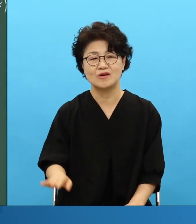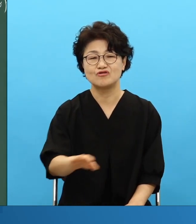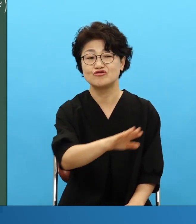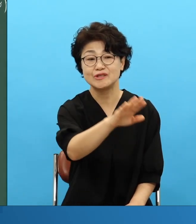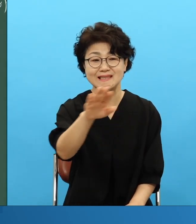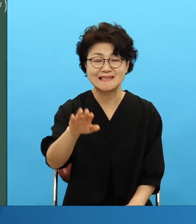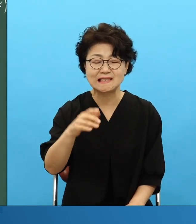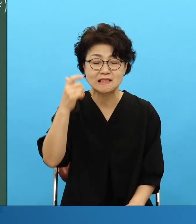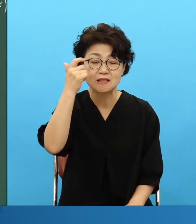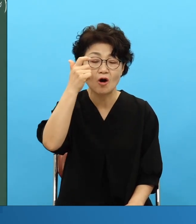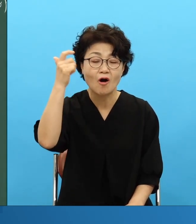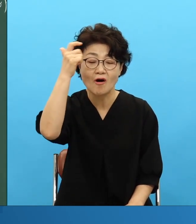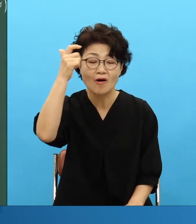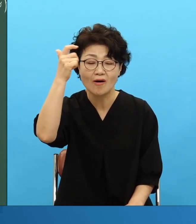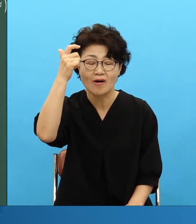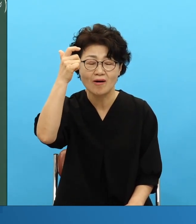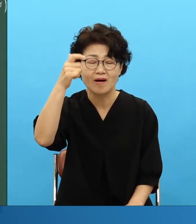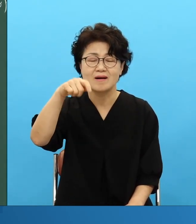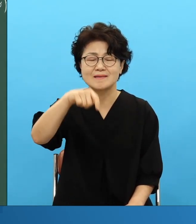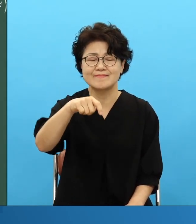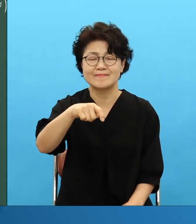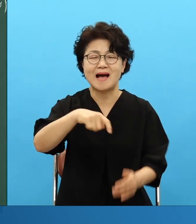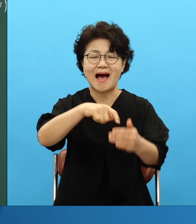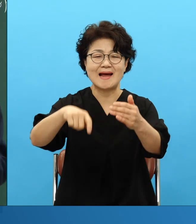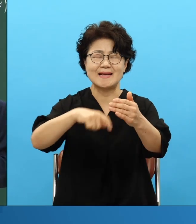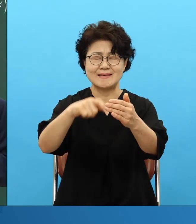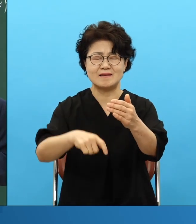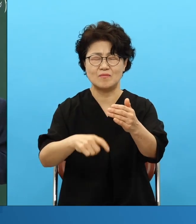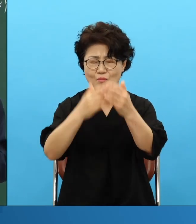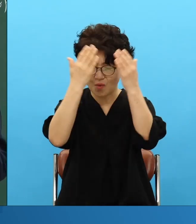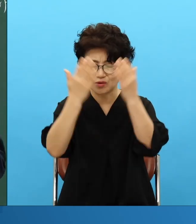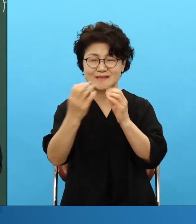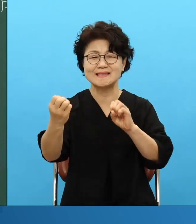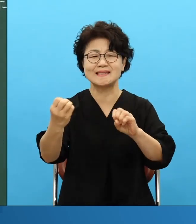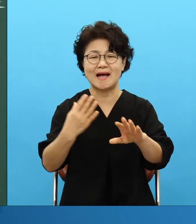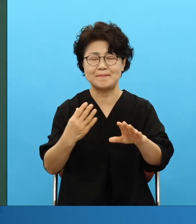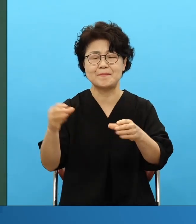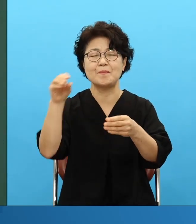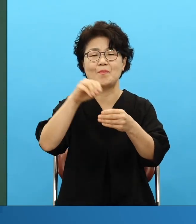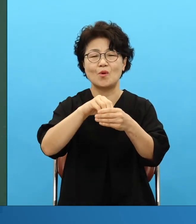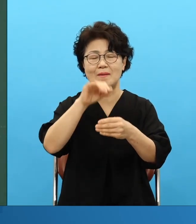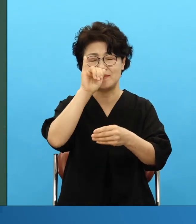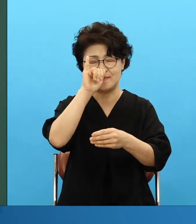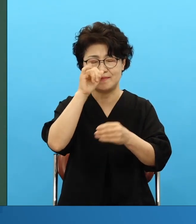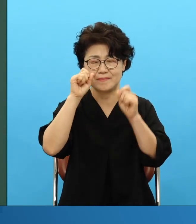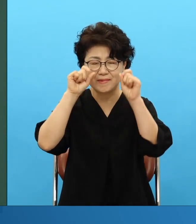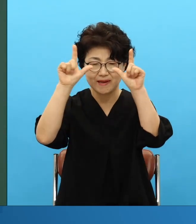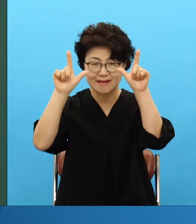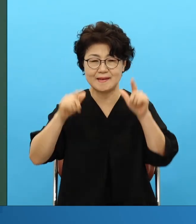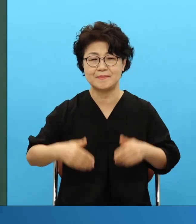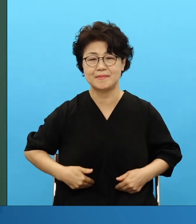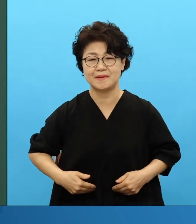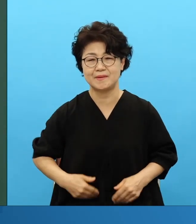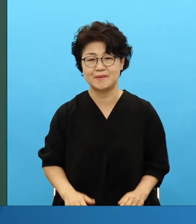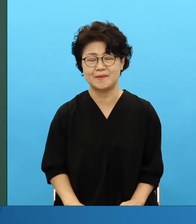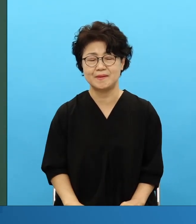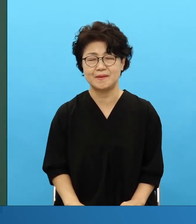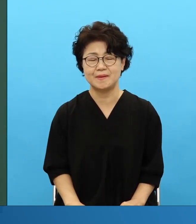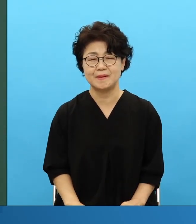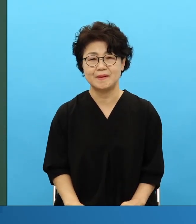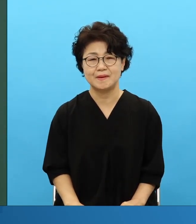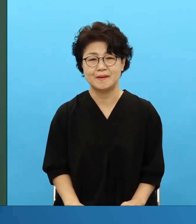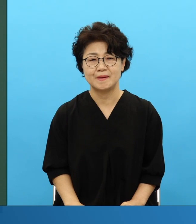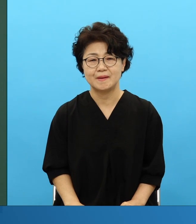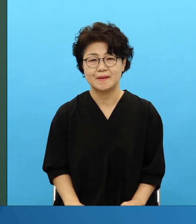거죠. Everything concerning our business, all the answers we must seek from this. 그래서 여러분이 소중하고 이런 부분을 모르는 사람이